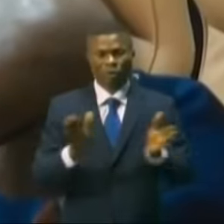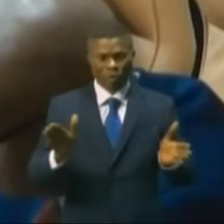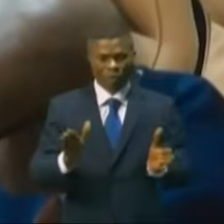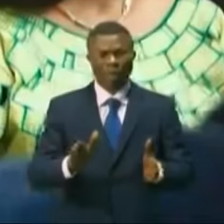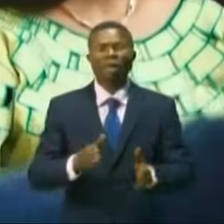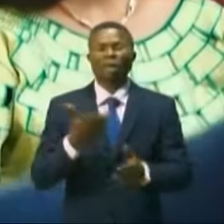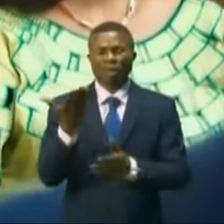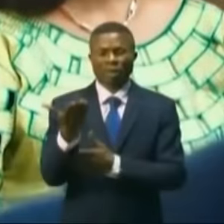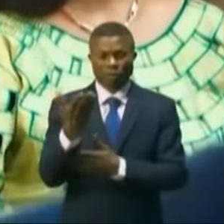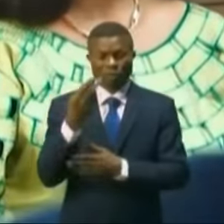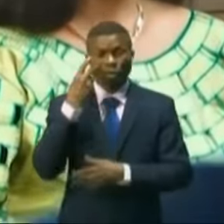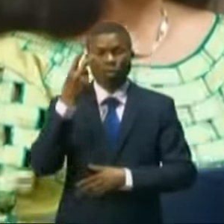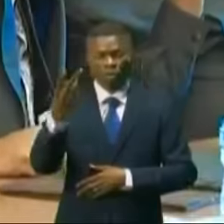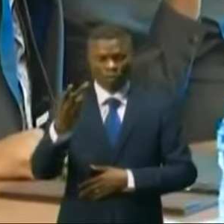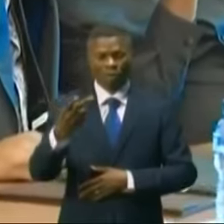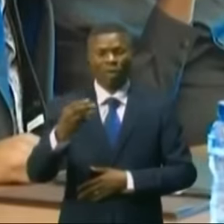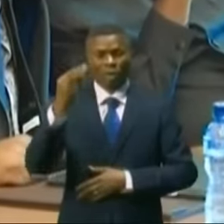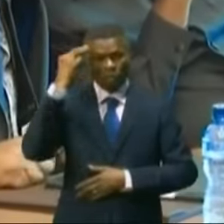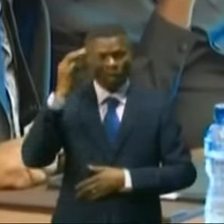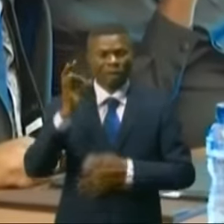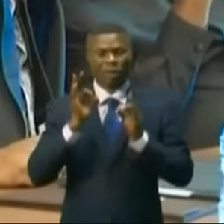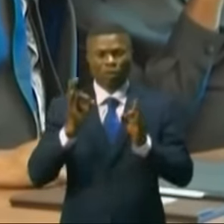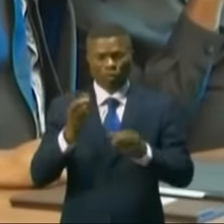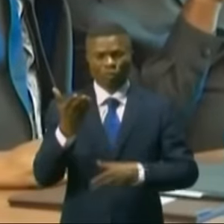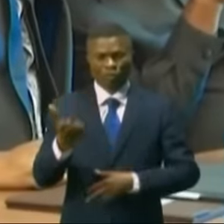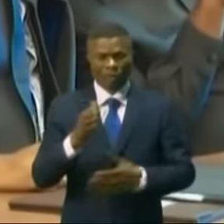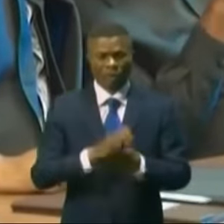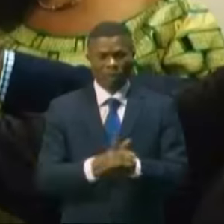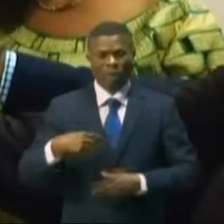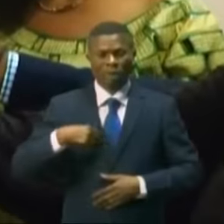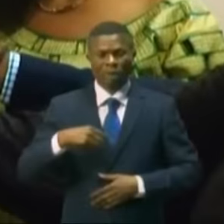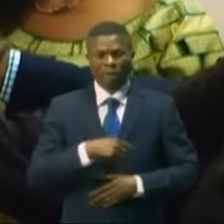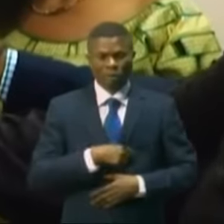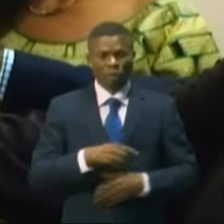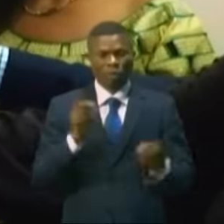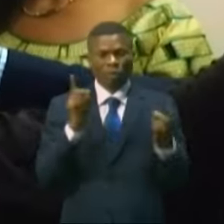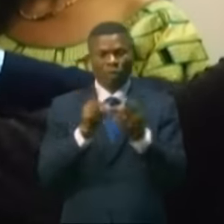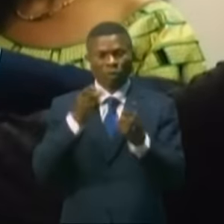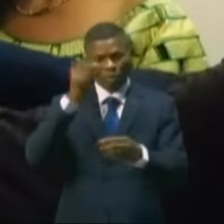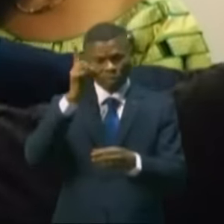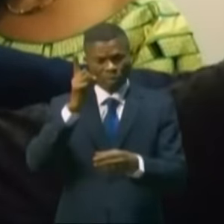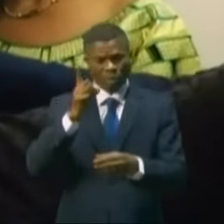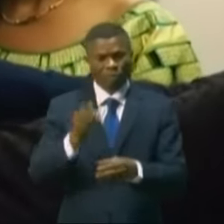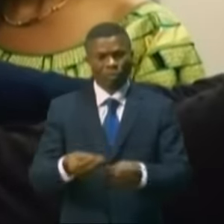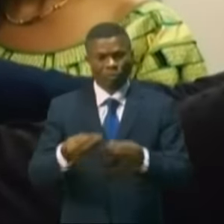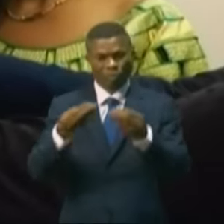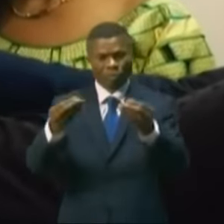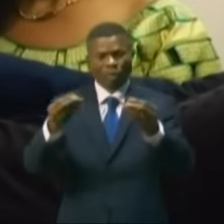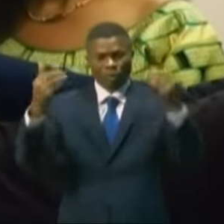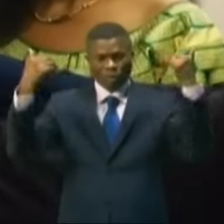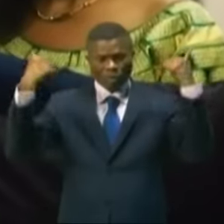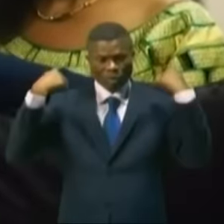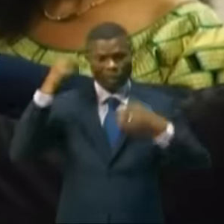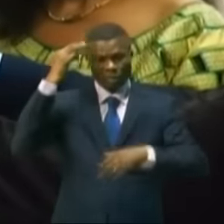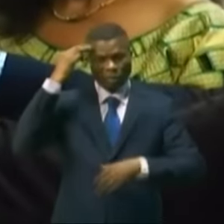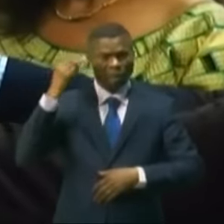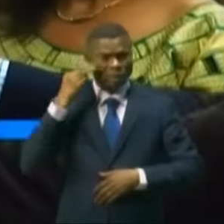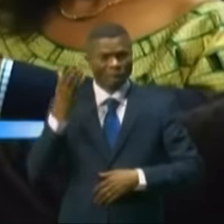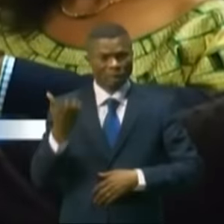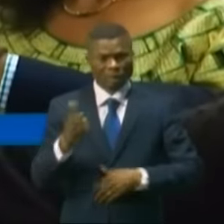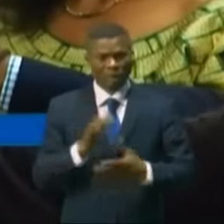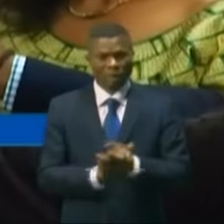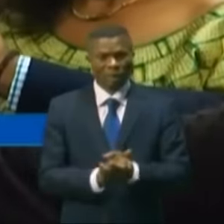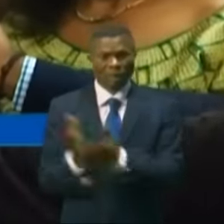la perspicacité de l'actuel ministre de tutelle. Nous avons eu ce premier contact pour donner à l'autorité